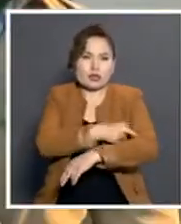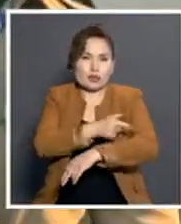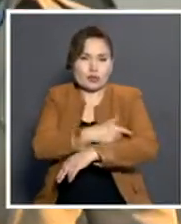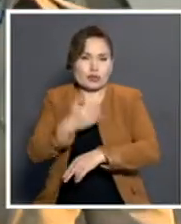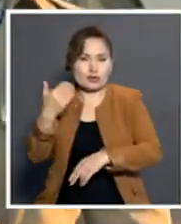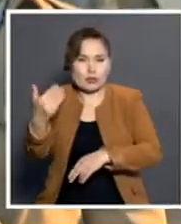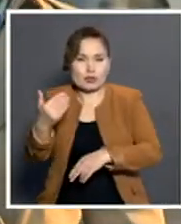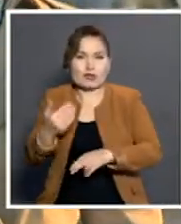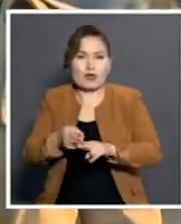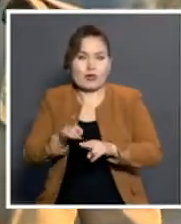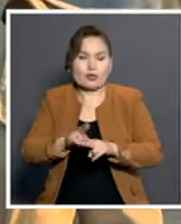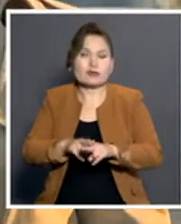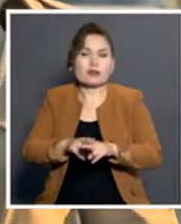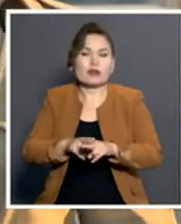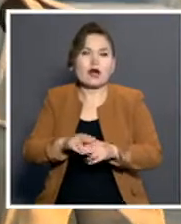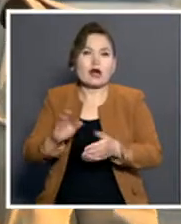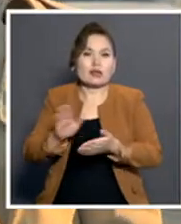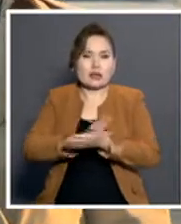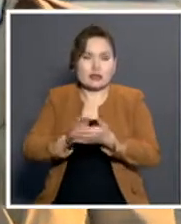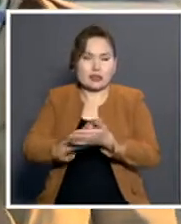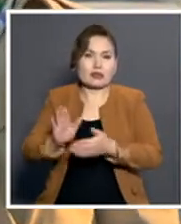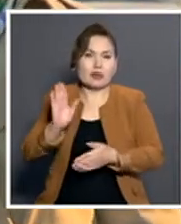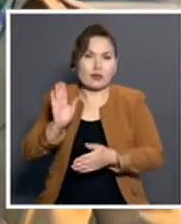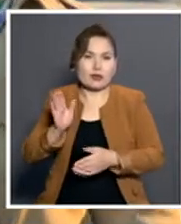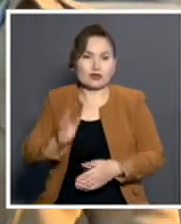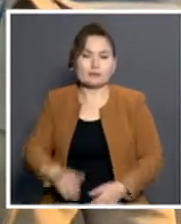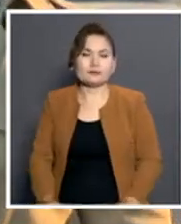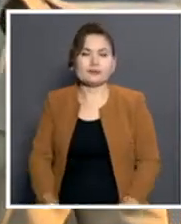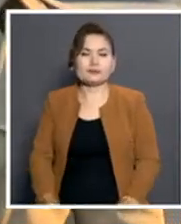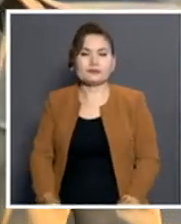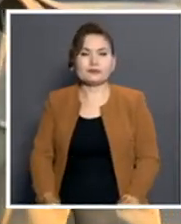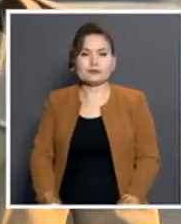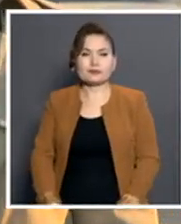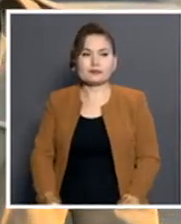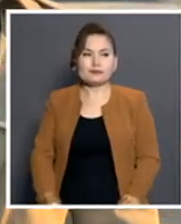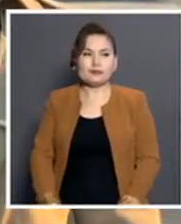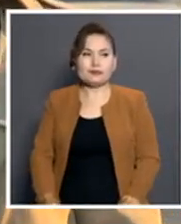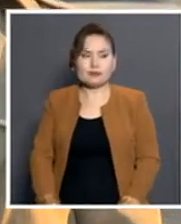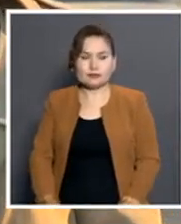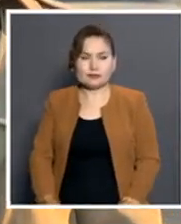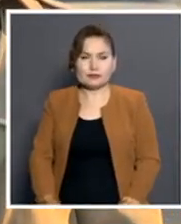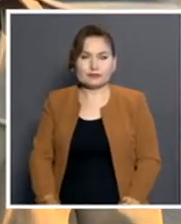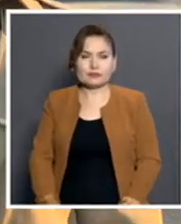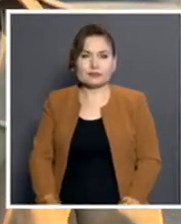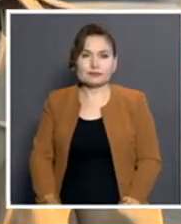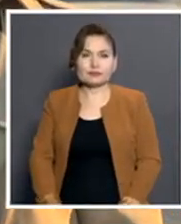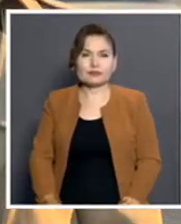ретінде ұсынылып отыр. Ләйлі, мендегі бар ақпарат әзірге осы,